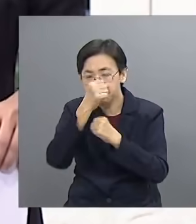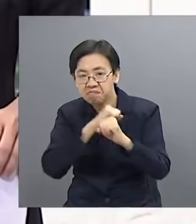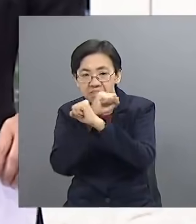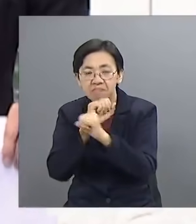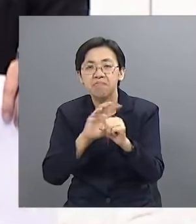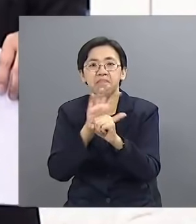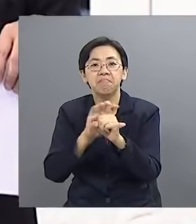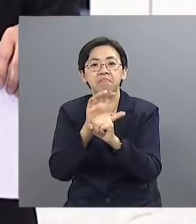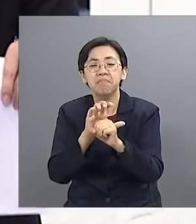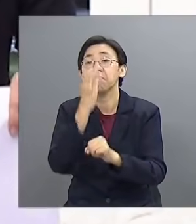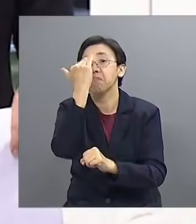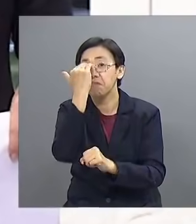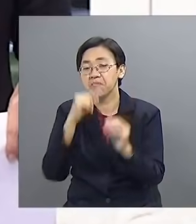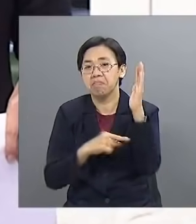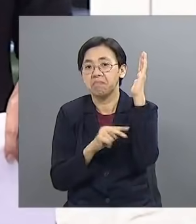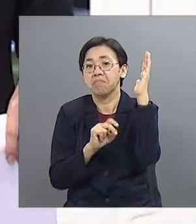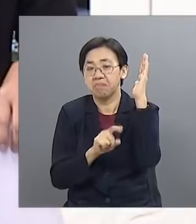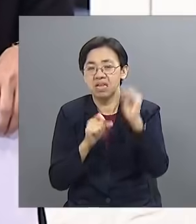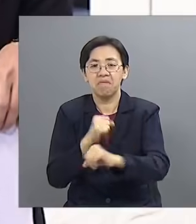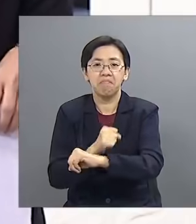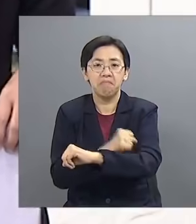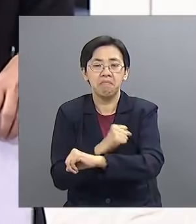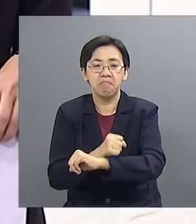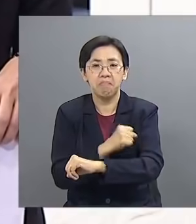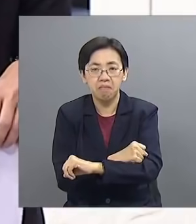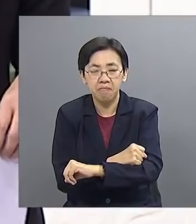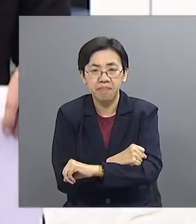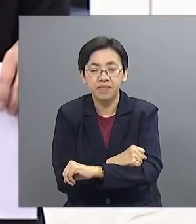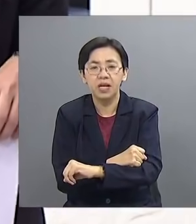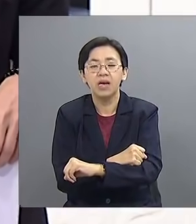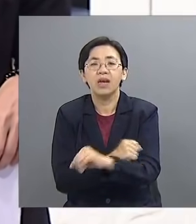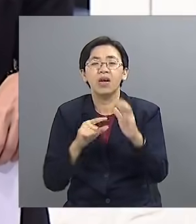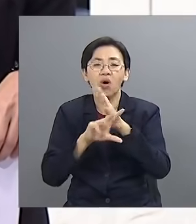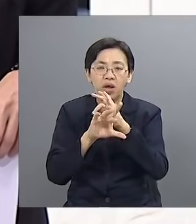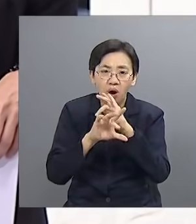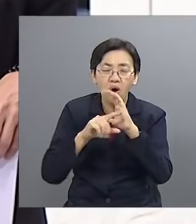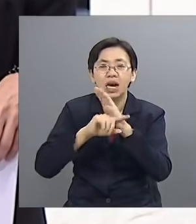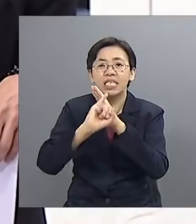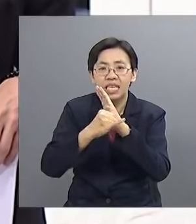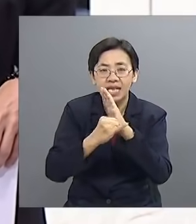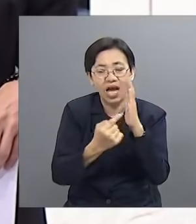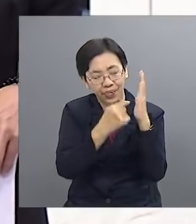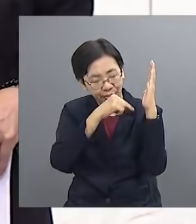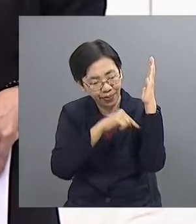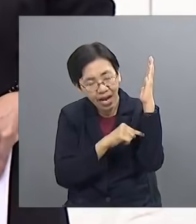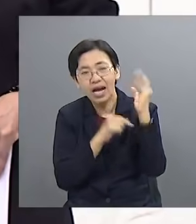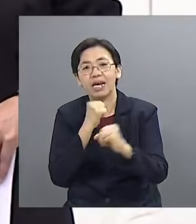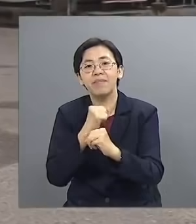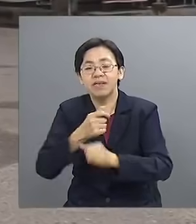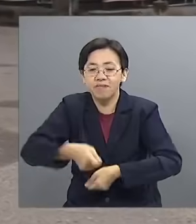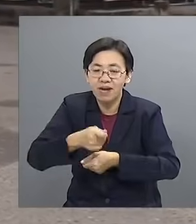ที่จังหวัดนี้ก็ยังมีแรงงานจากจังหวัดระยองจันทบุรีเนี่ยเข้าไปทำสวนทำไร่กันที่นั่นนะคะมาดูเรื่องนี้